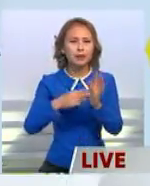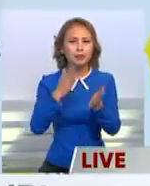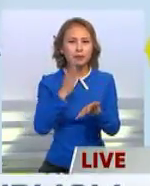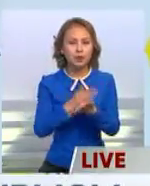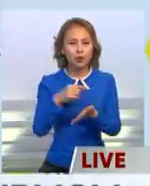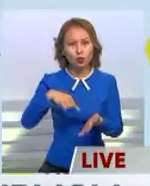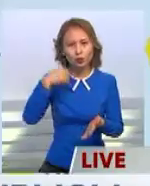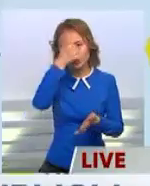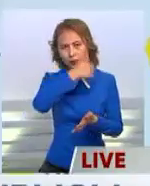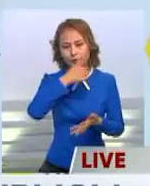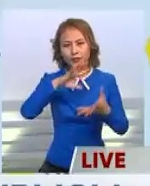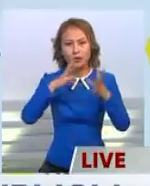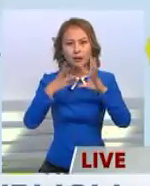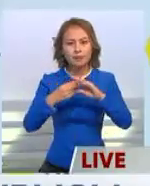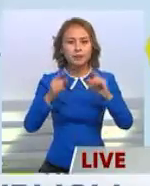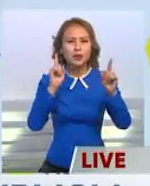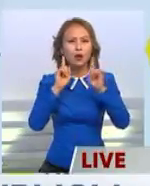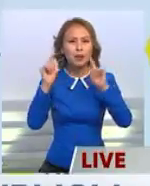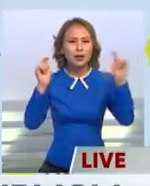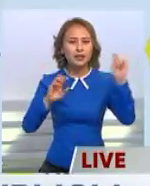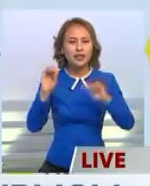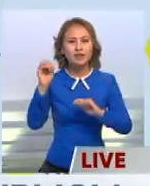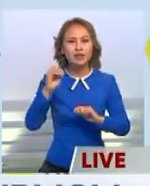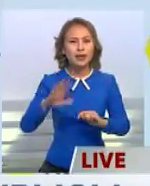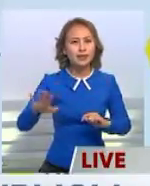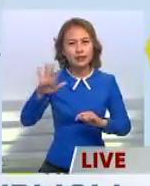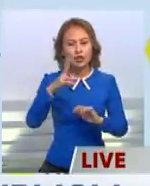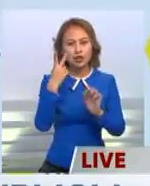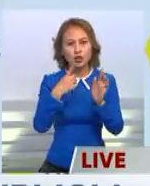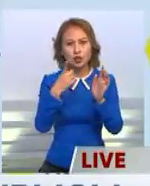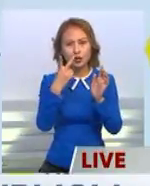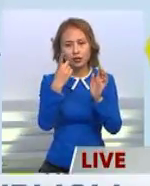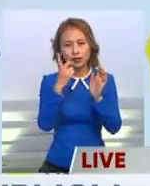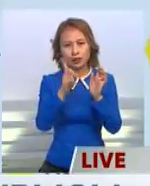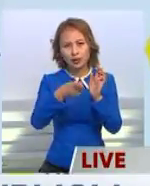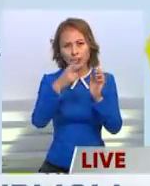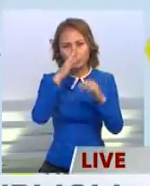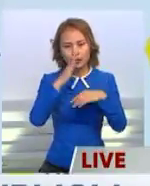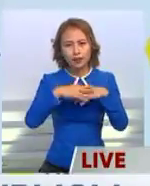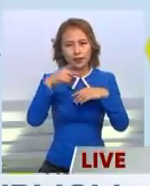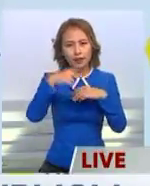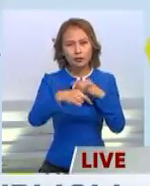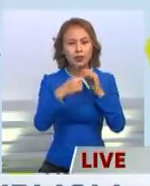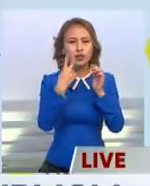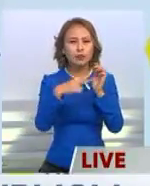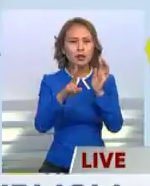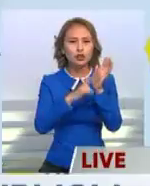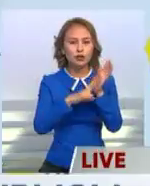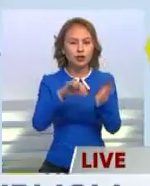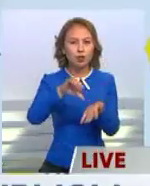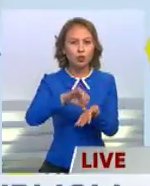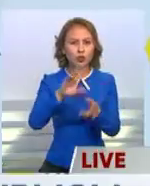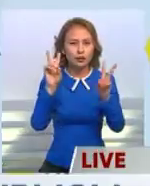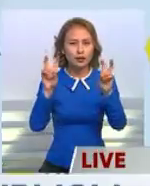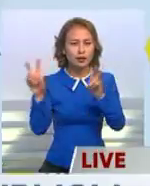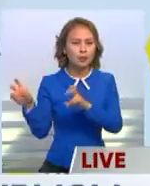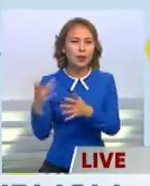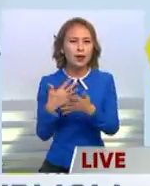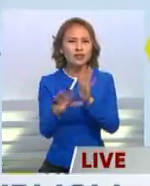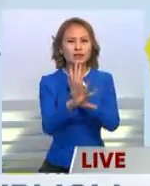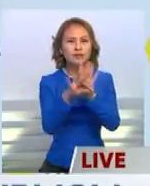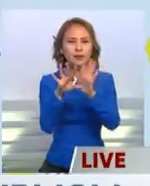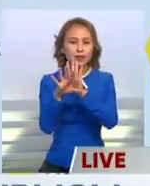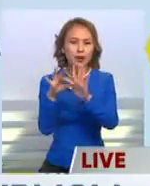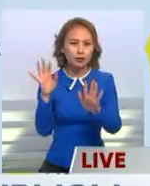Биылғы жылы жиын үлкен Еуразия 2027 конфронтация және серіктестік мәселесіне арналған. Мұндай тақырыптың таңдалынып